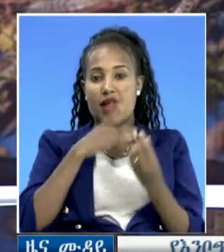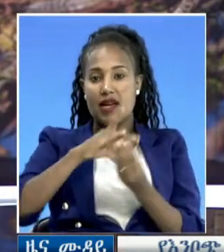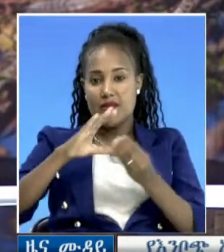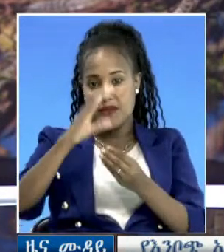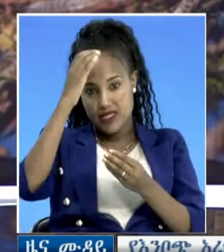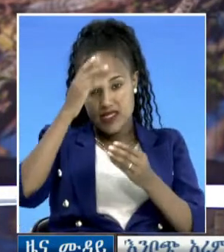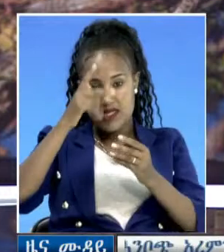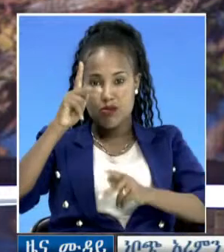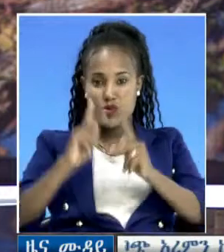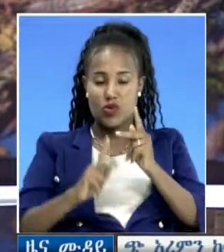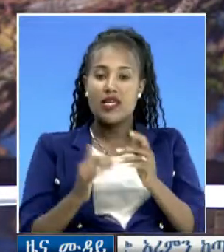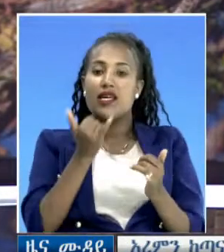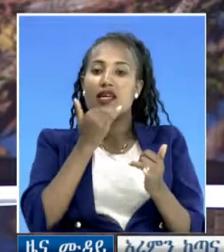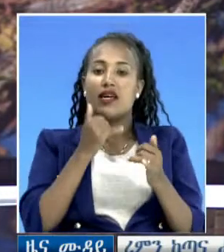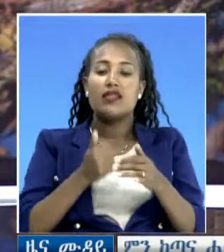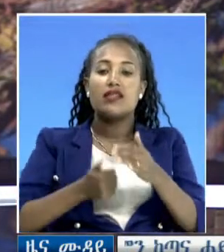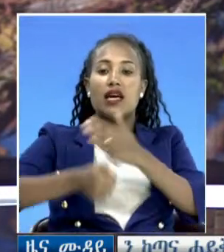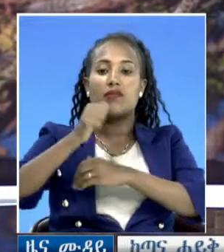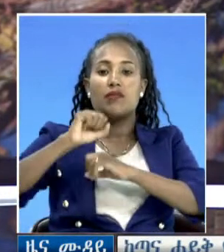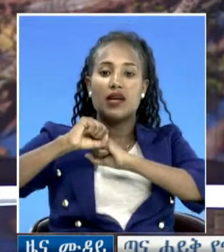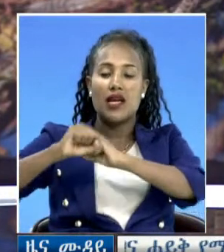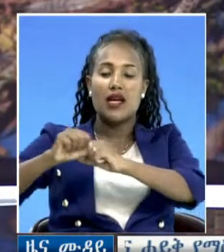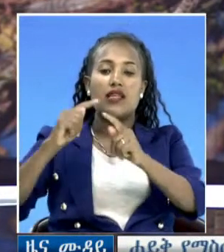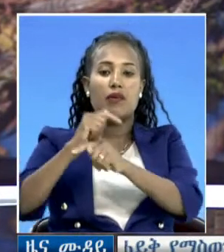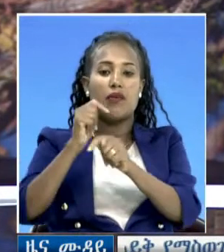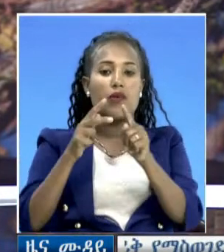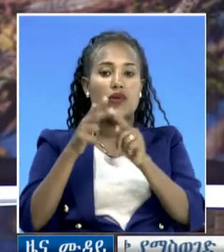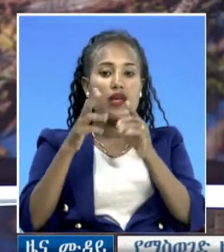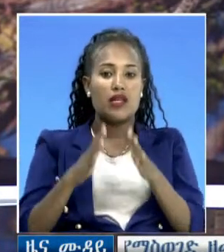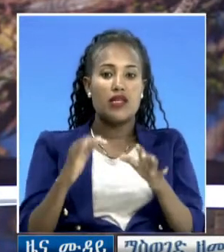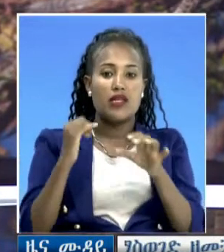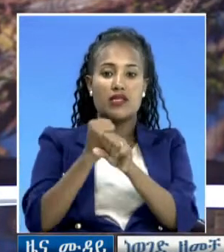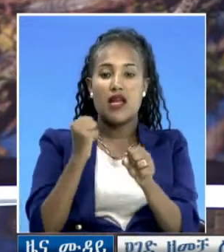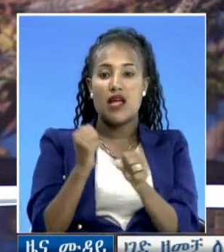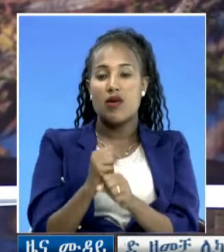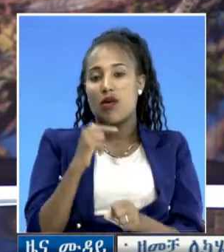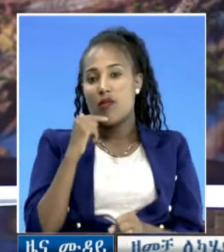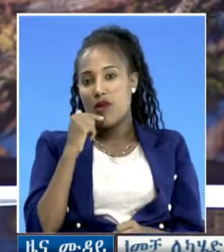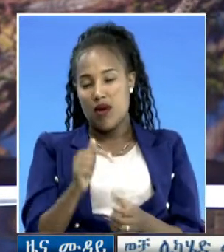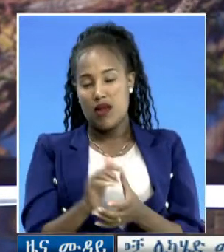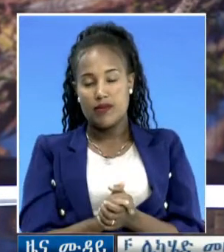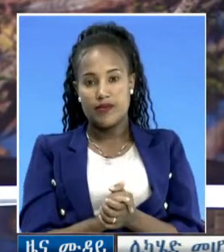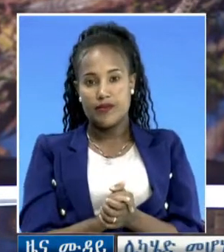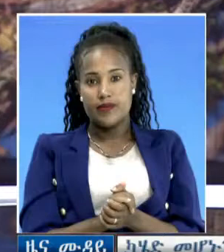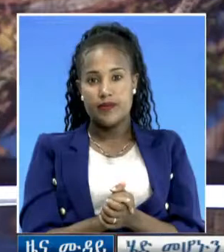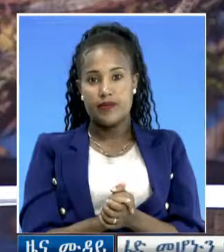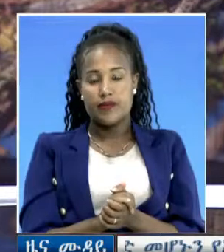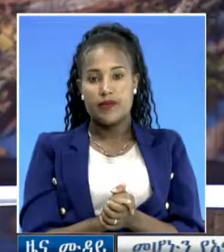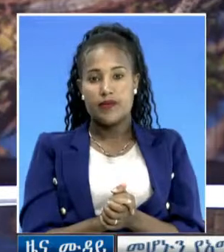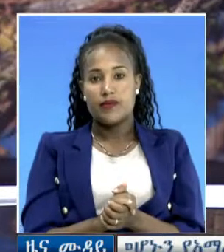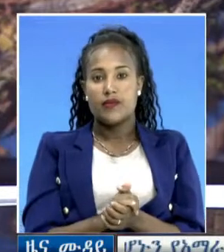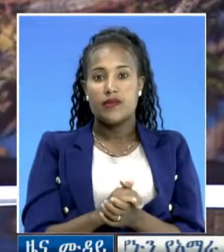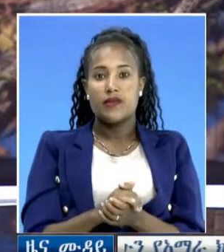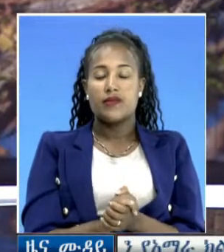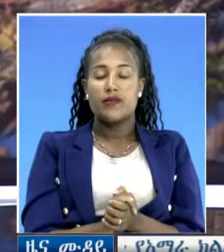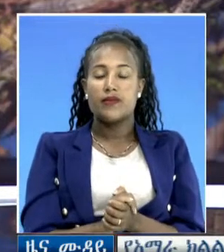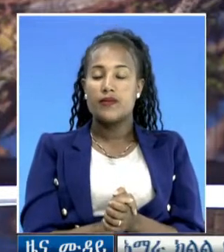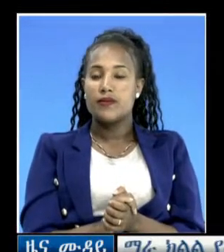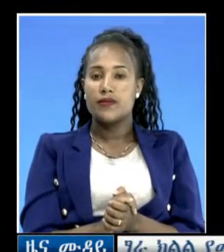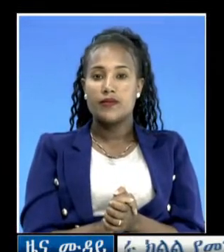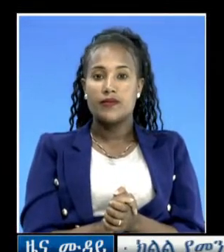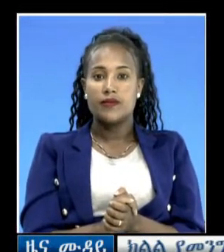መንግስት ህዝቦቹን ከጥቃት የመከላከል ተግባሩን በቁርጠኝነት እየሰራ ነው ብለዋል ለአማራ ቴሌቪዥን